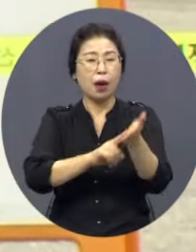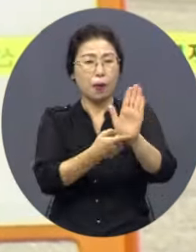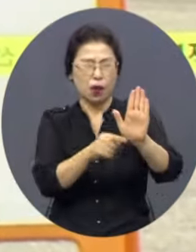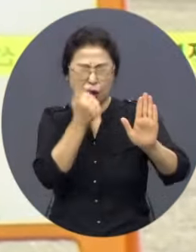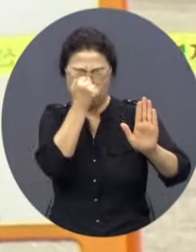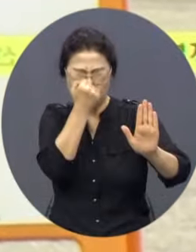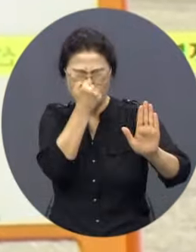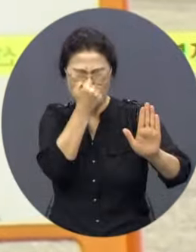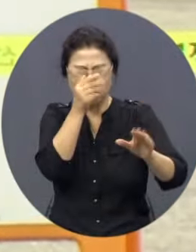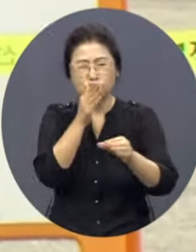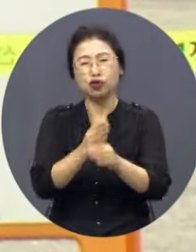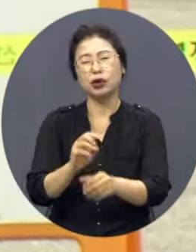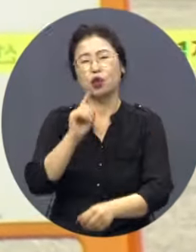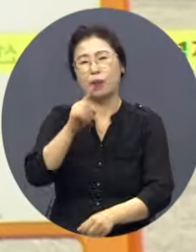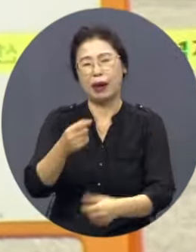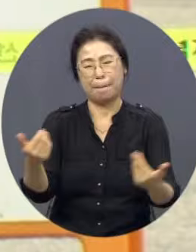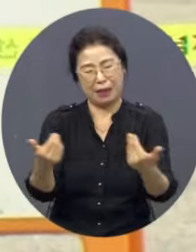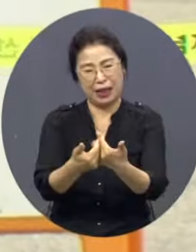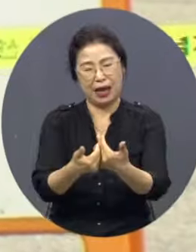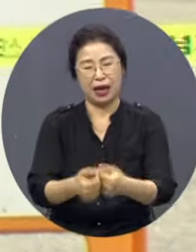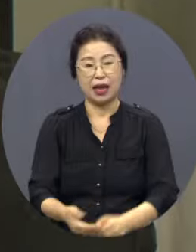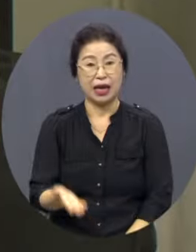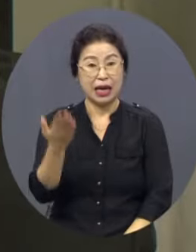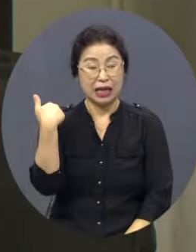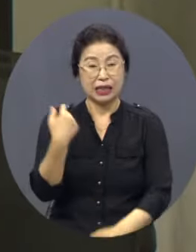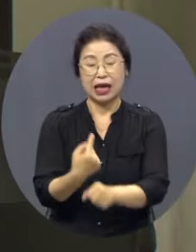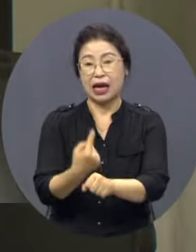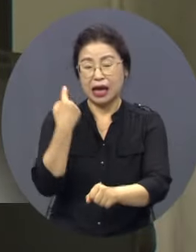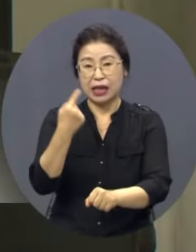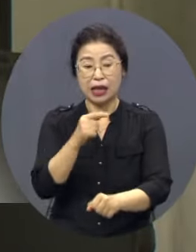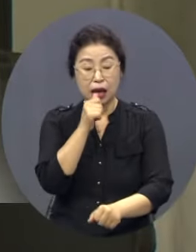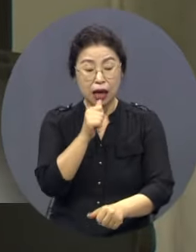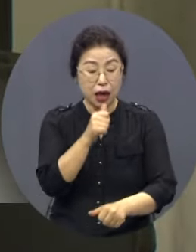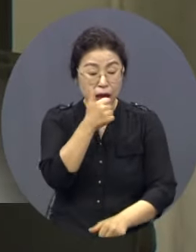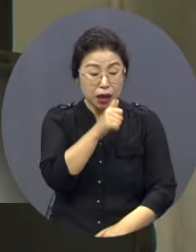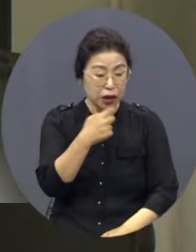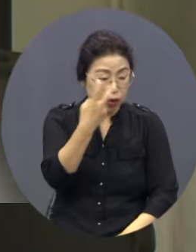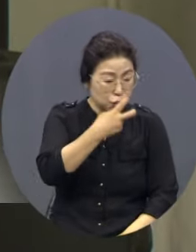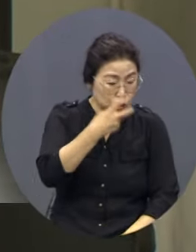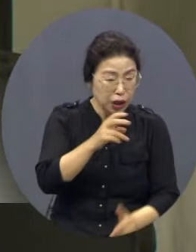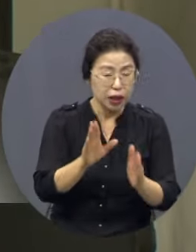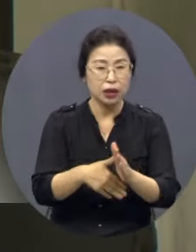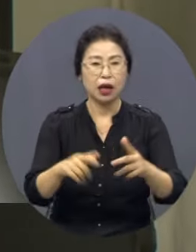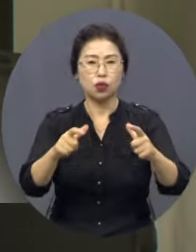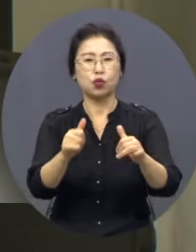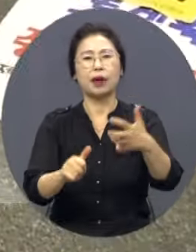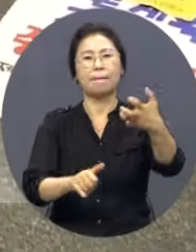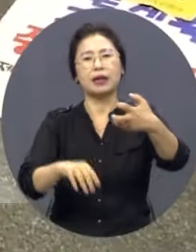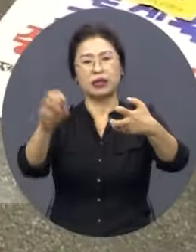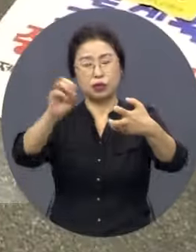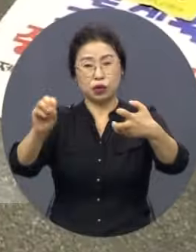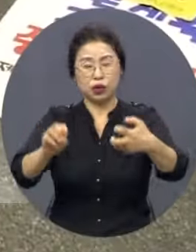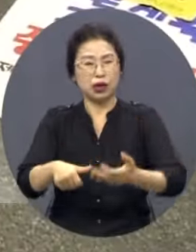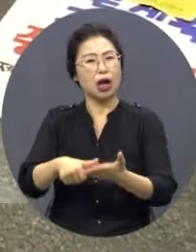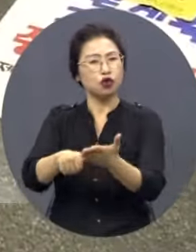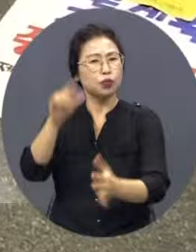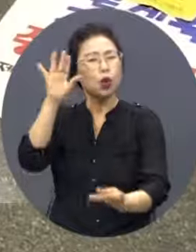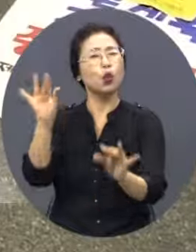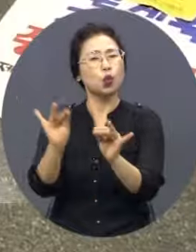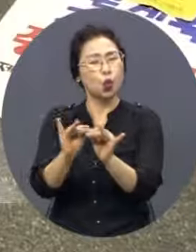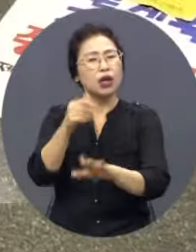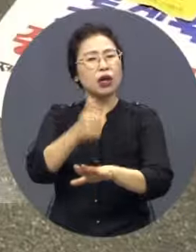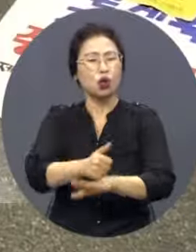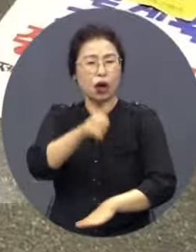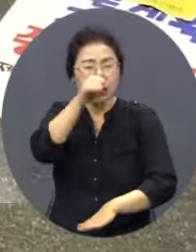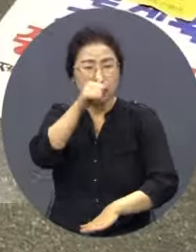강행하려 한다는 것입니다. 지난해 시민단체의 여론조사에서 도민의 80%가 주민투표에